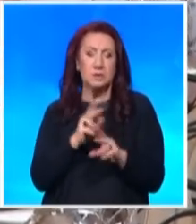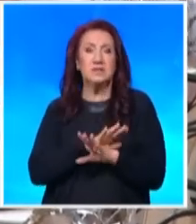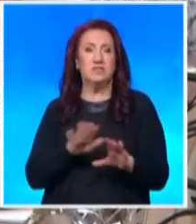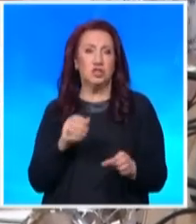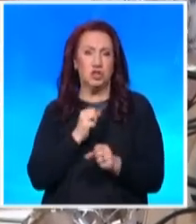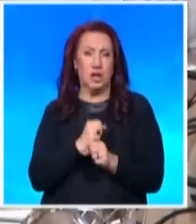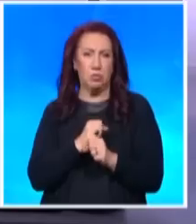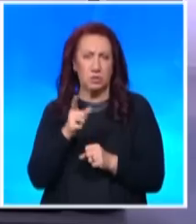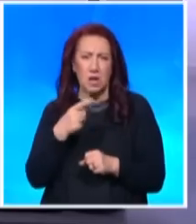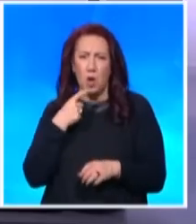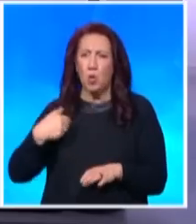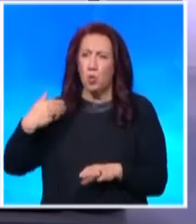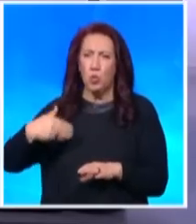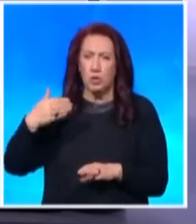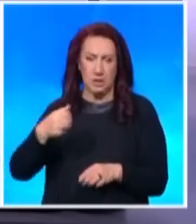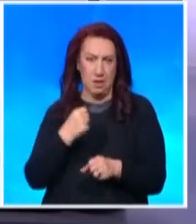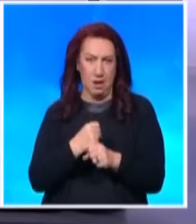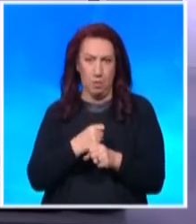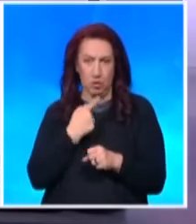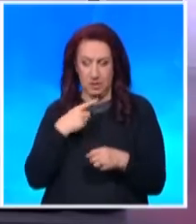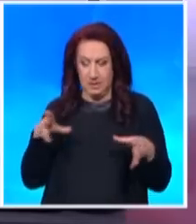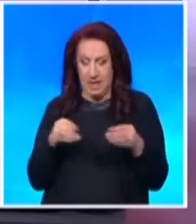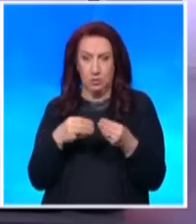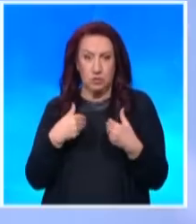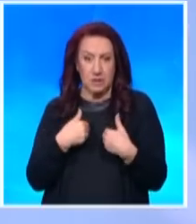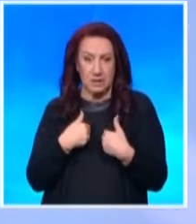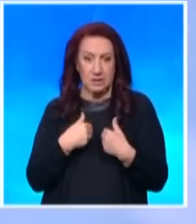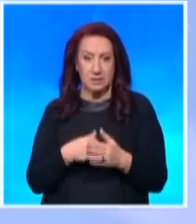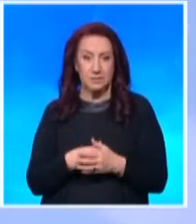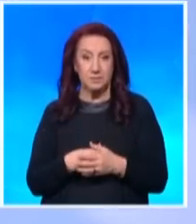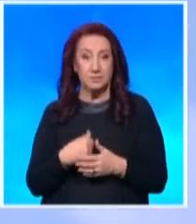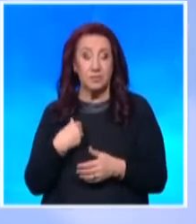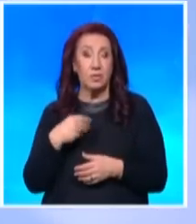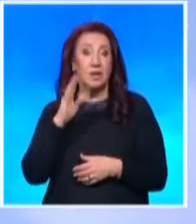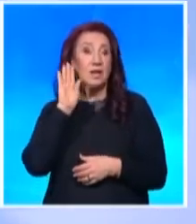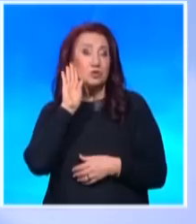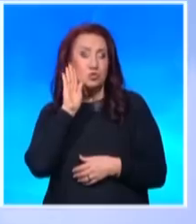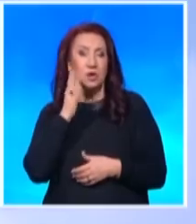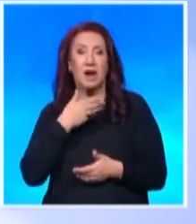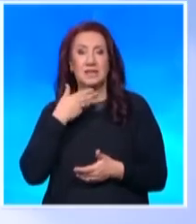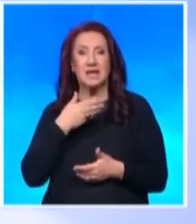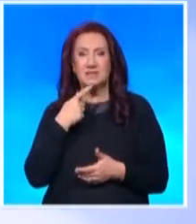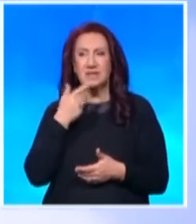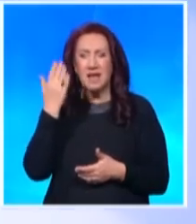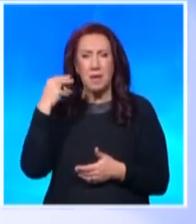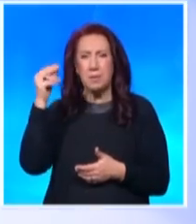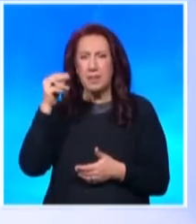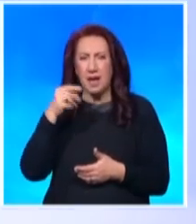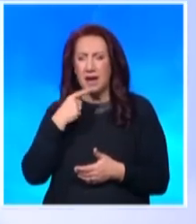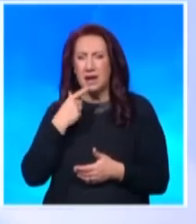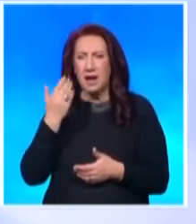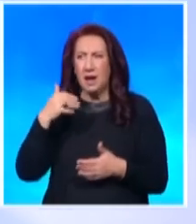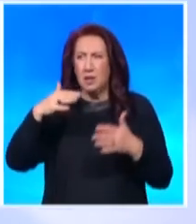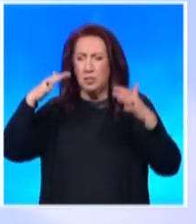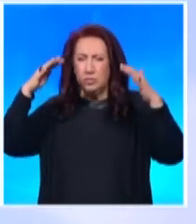години наред при нас. Чух изказването днес за свободното падане и си признавам, че много ме